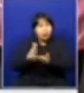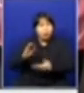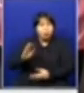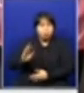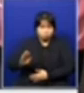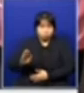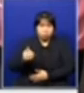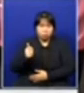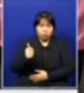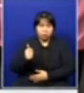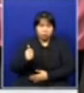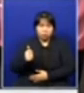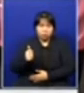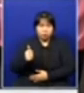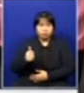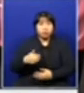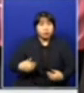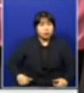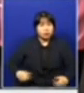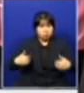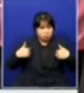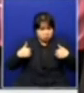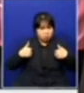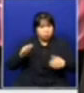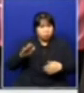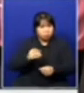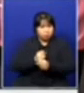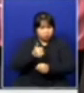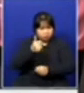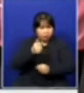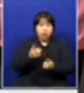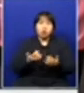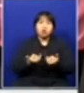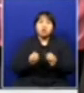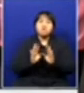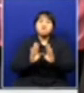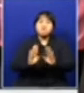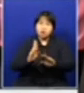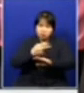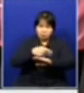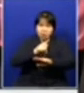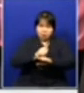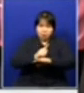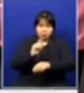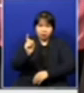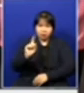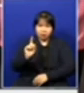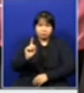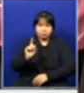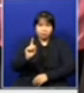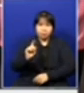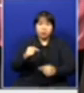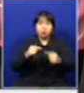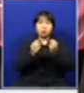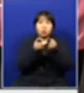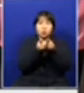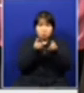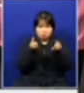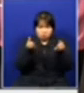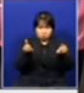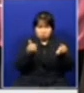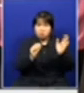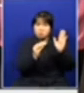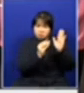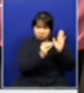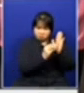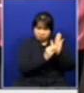และดำรงชีวิตในเรื่องเหล่านี้ได้เพราะนั้นกราบเรียนท่านประธานที่เคารพว่าในรัฐธรรมนูญได้กล่าวไว้และการบ